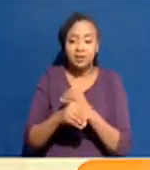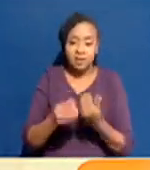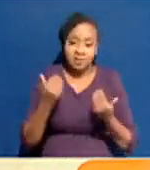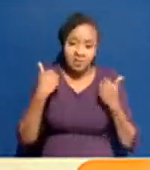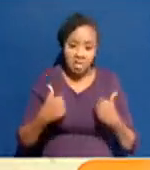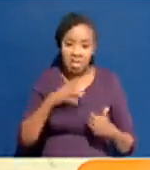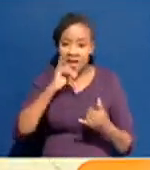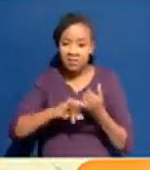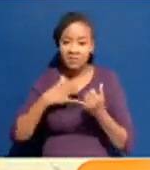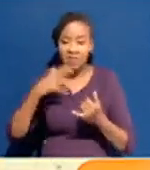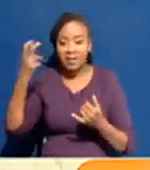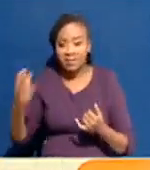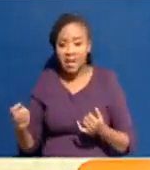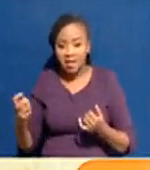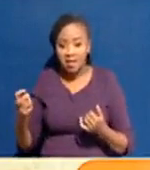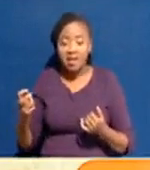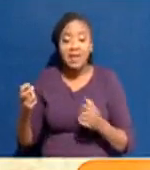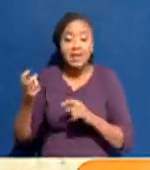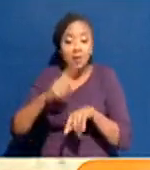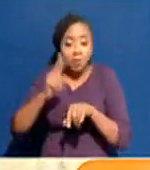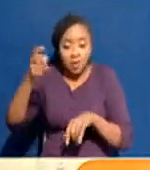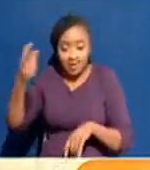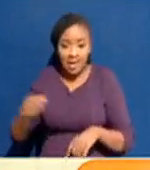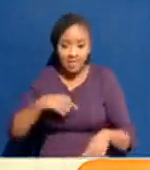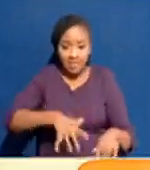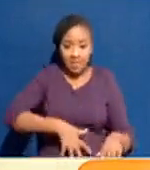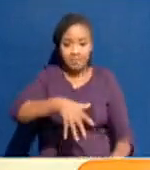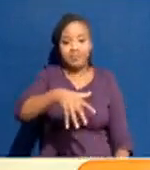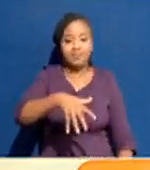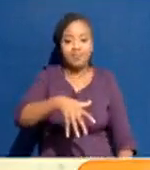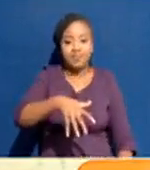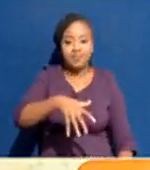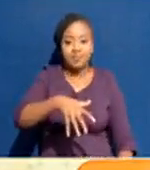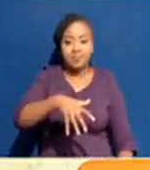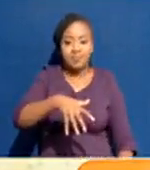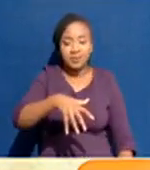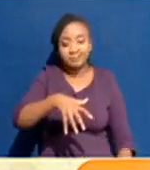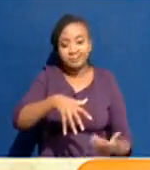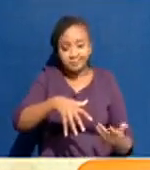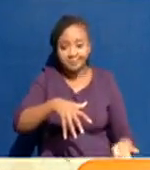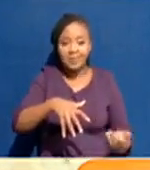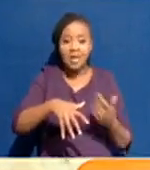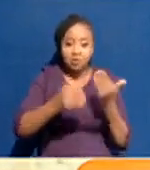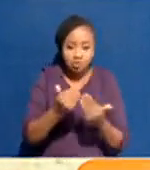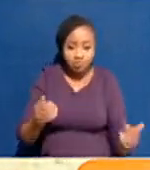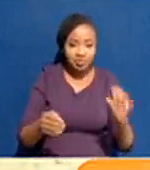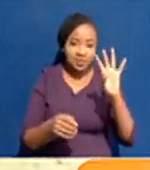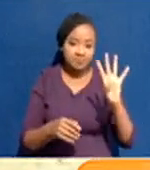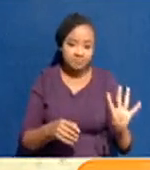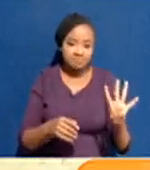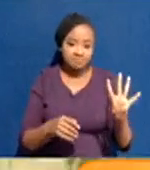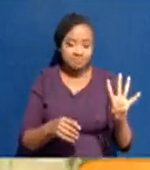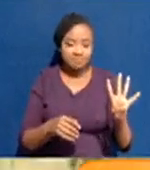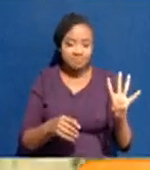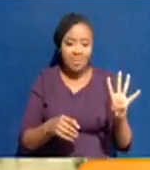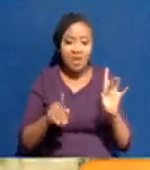wanne, nilikuwa tena mjamzito. Mzee wangu vile alipigwa na pokot, nilikuwa aliniacha nikiwa na miezi